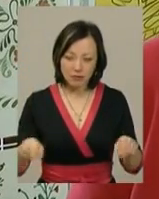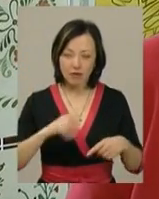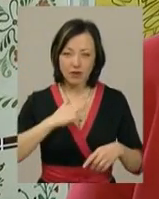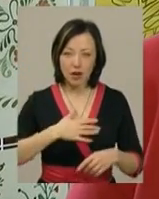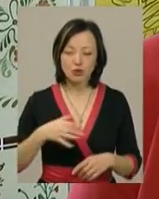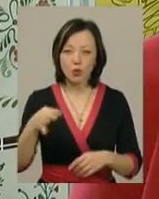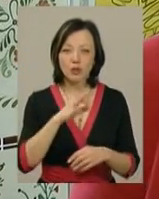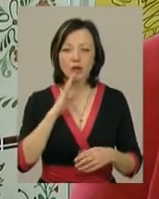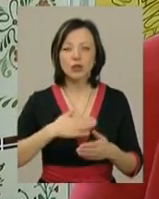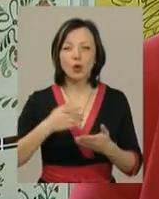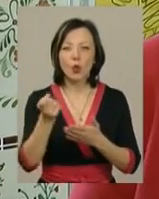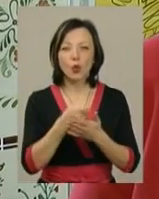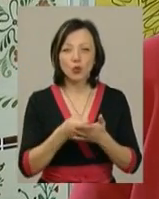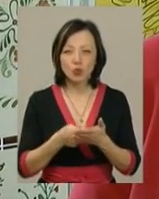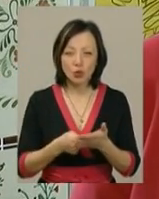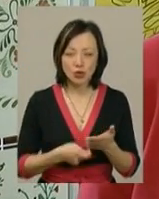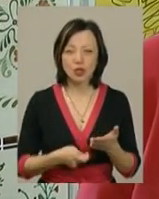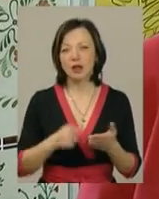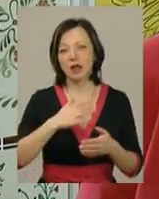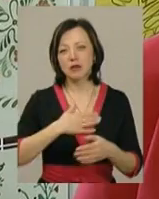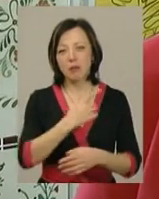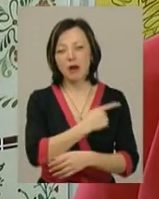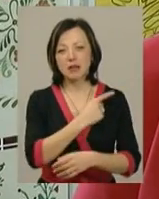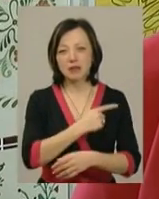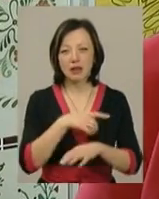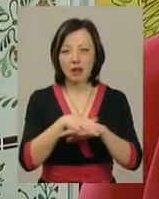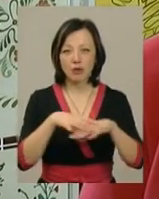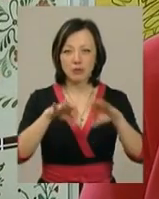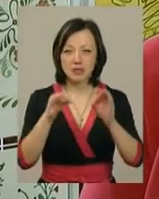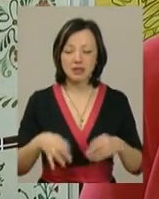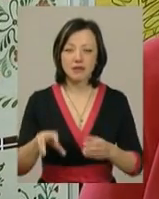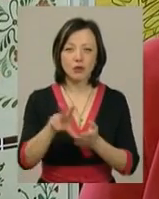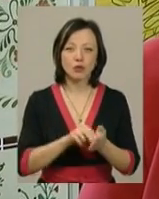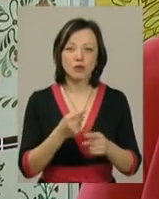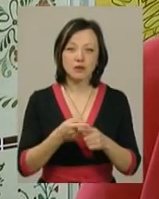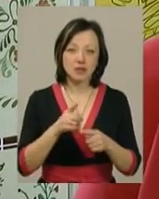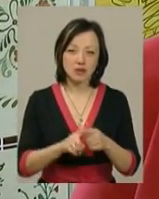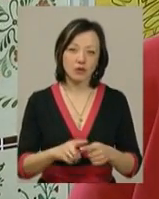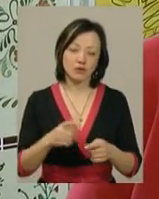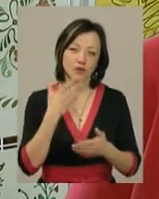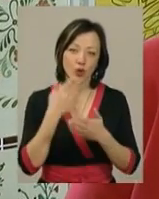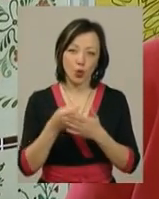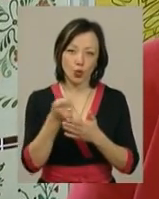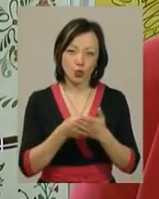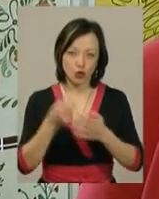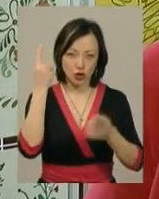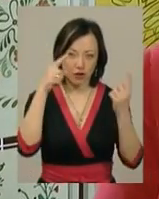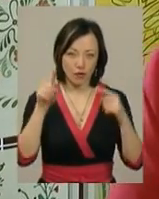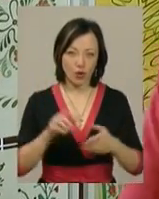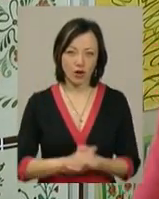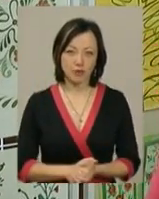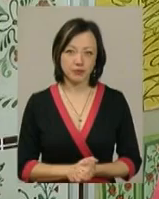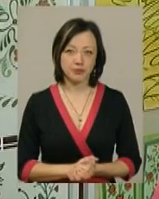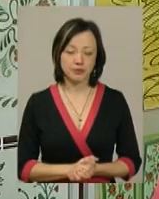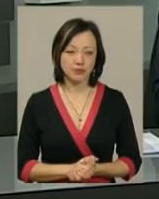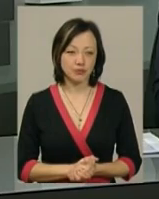наші художники, наші майстри народного мистецтва використовували ці зразки в своїх художніх творах.